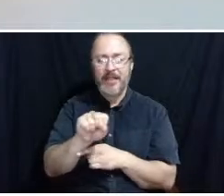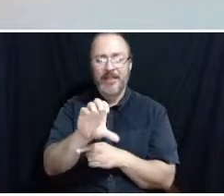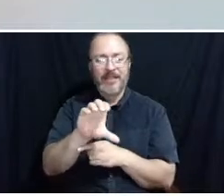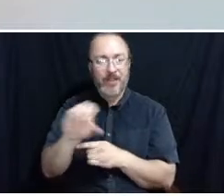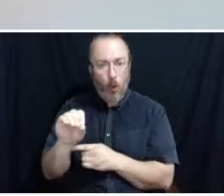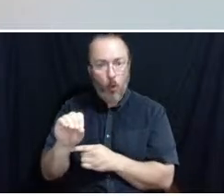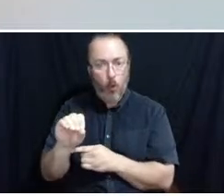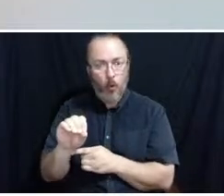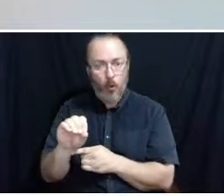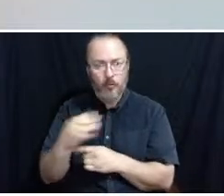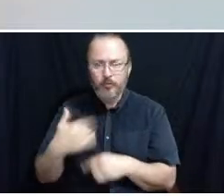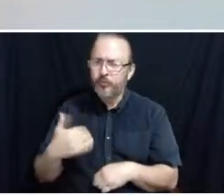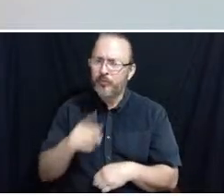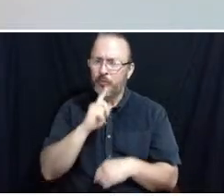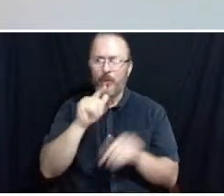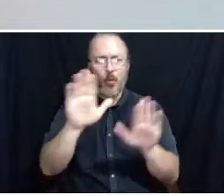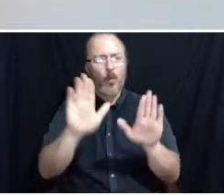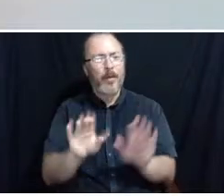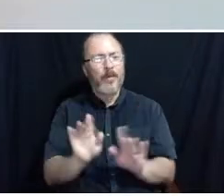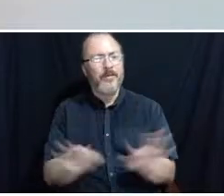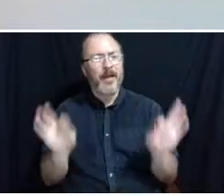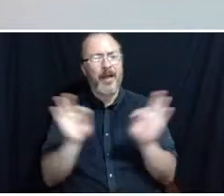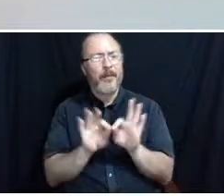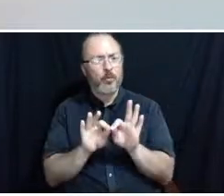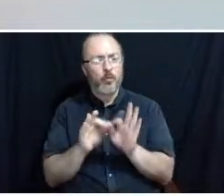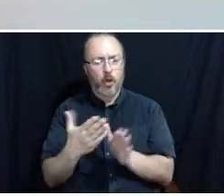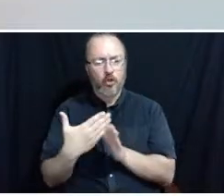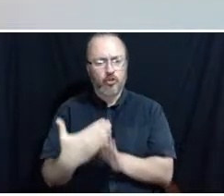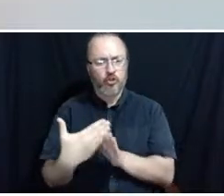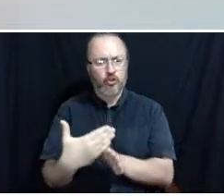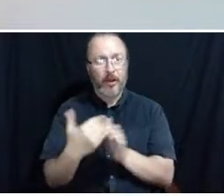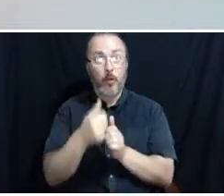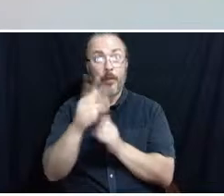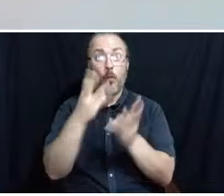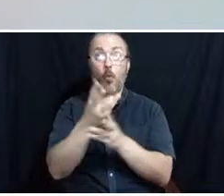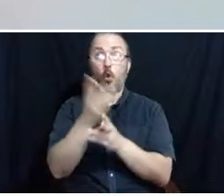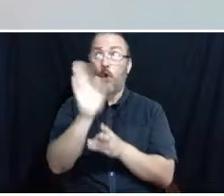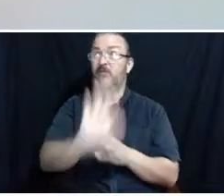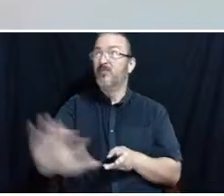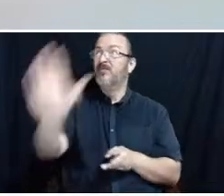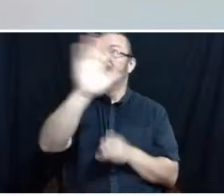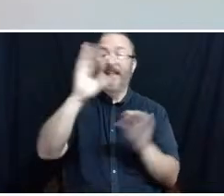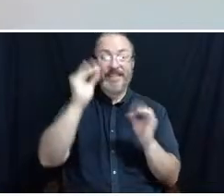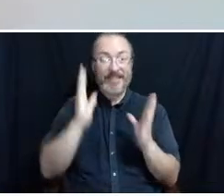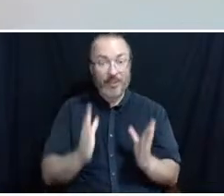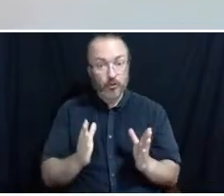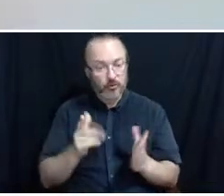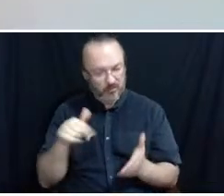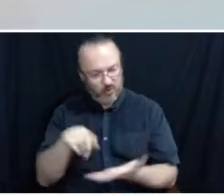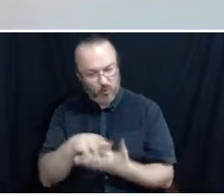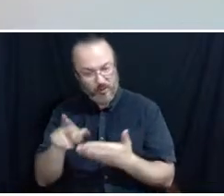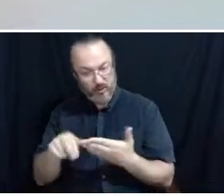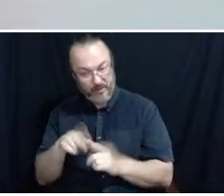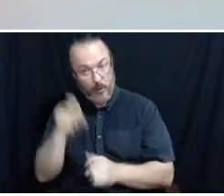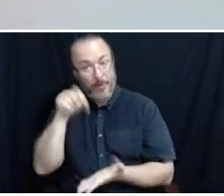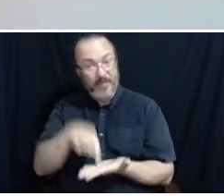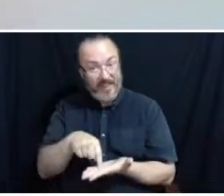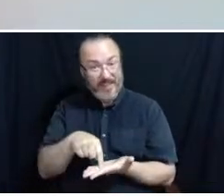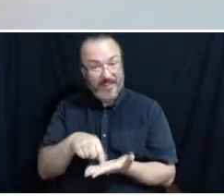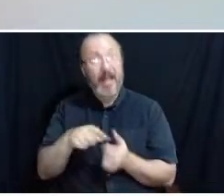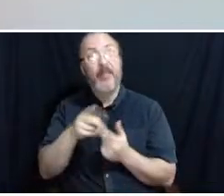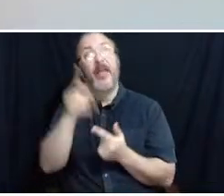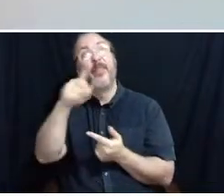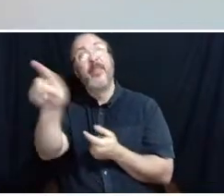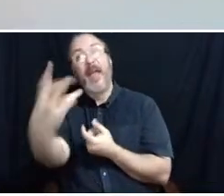par l'UNESCO. C'est une occasion en or que de pouvoir partager avec les enseignants du monde entier les conclusions, constatations, obtenir